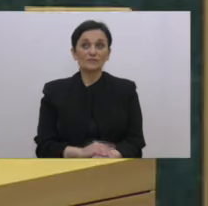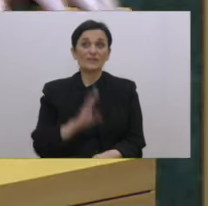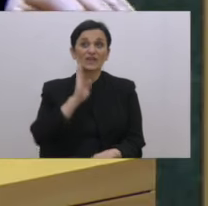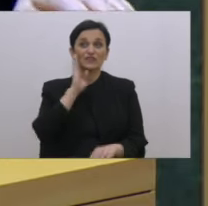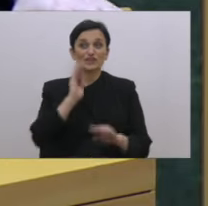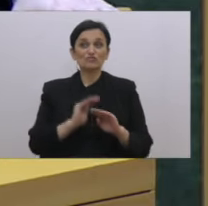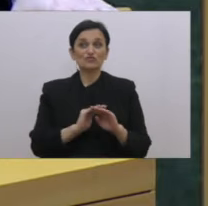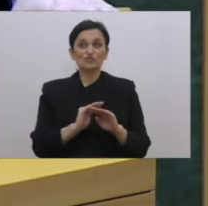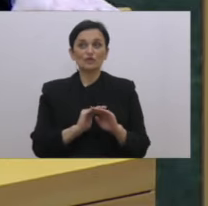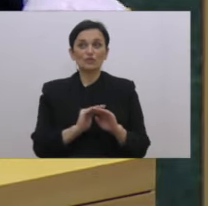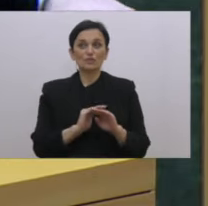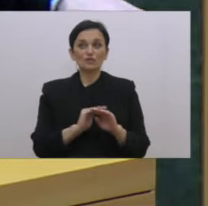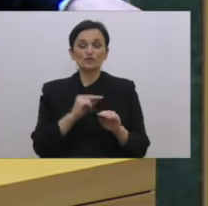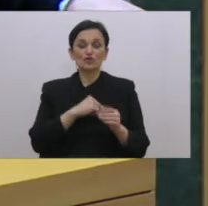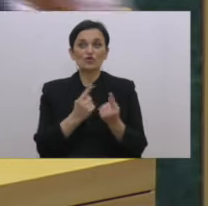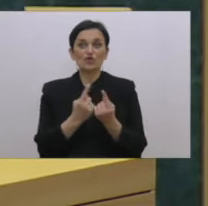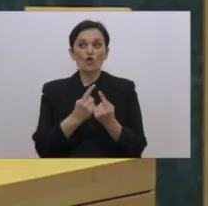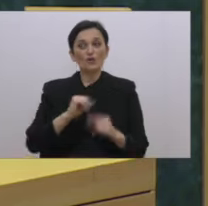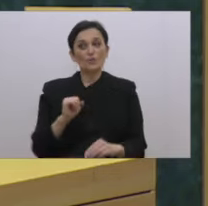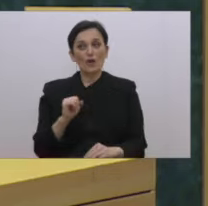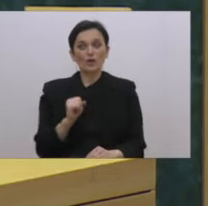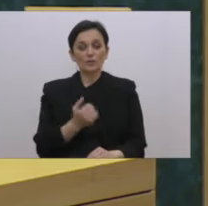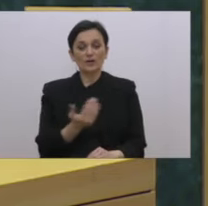Je lepší to písa, kolege bo mego brebo.